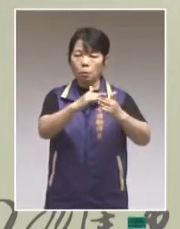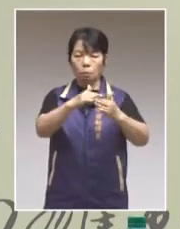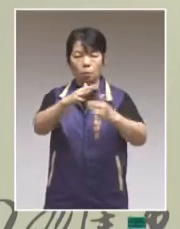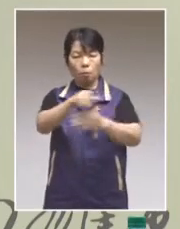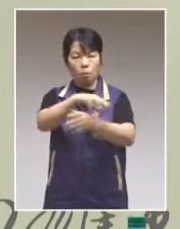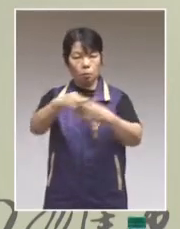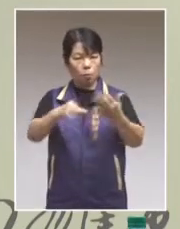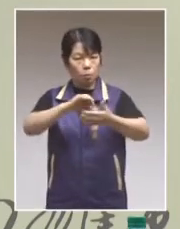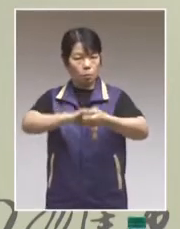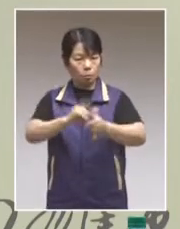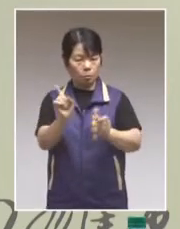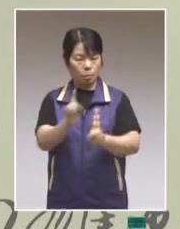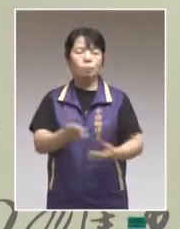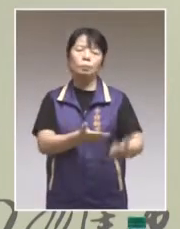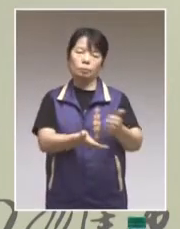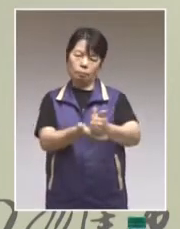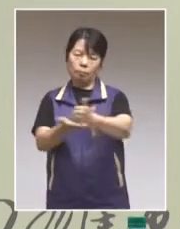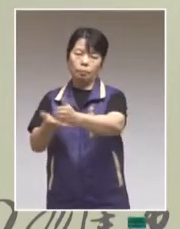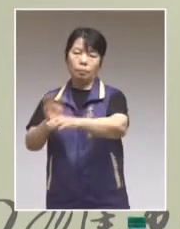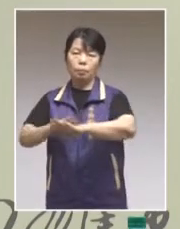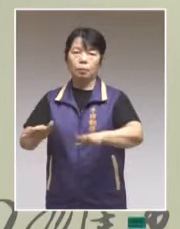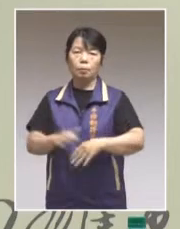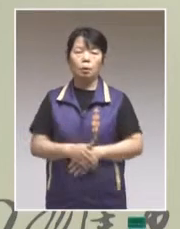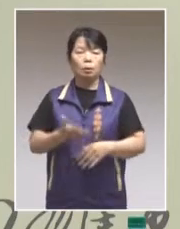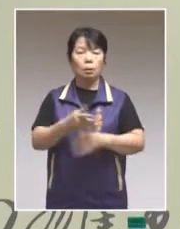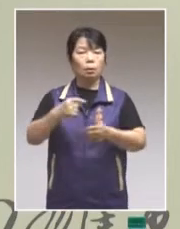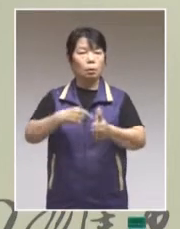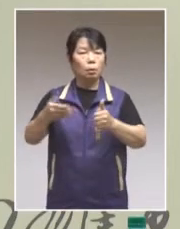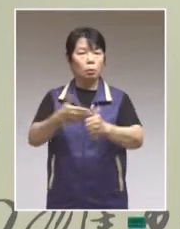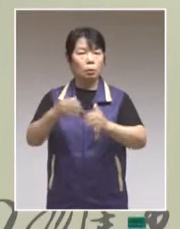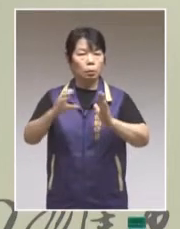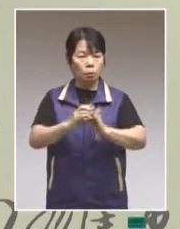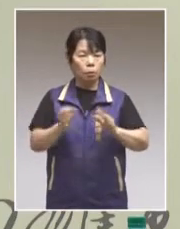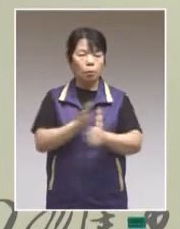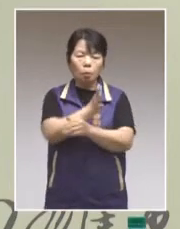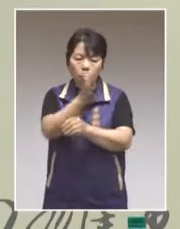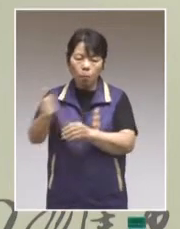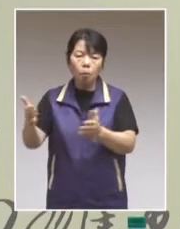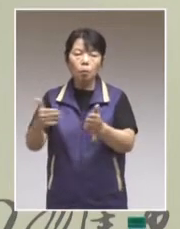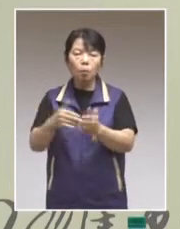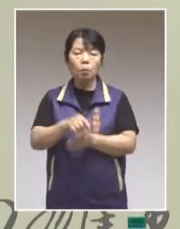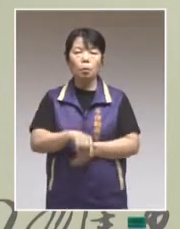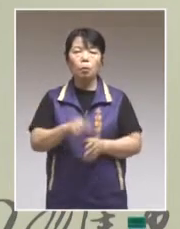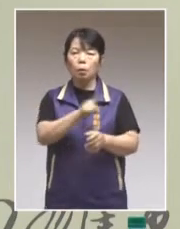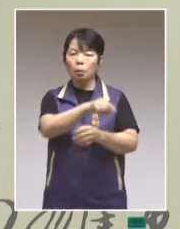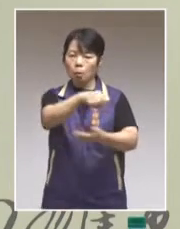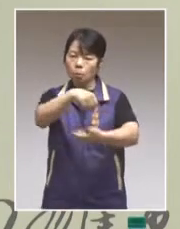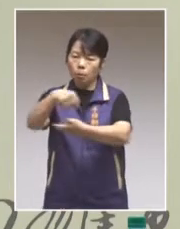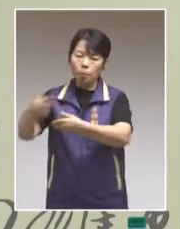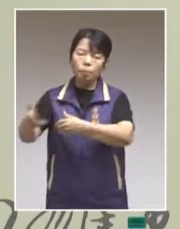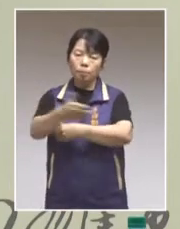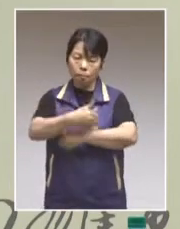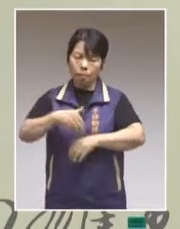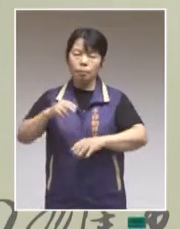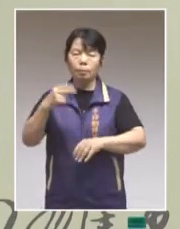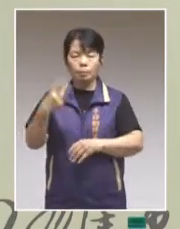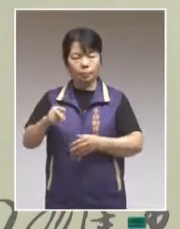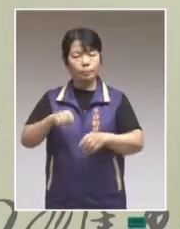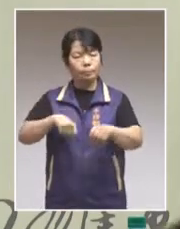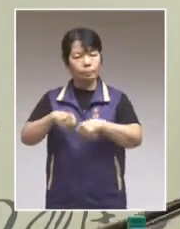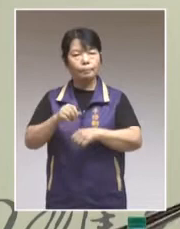过 让我们让教育局征询一下大家的一个意见，看怎么做会比较好。但是我